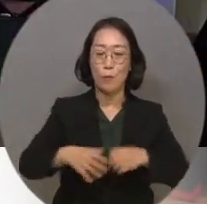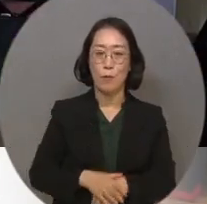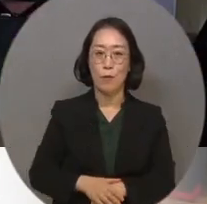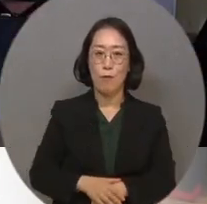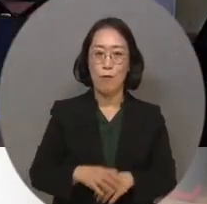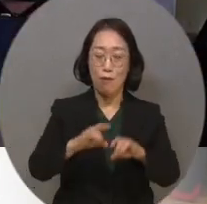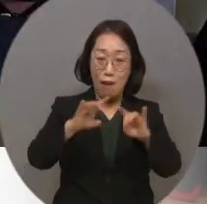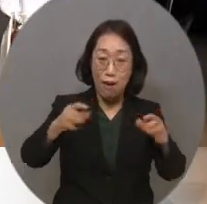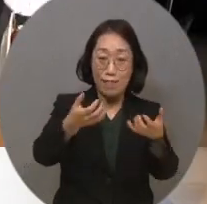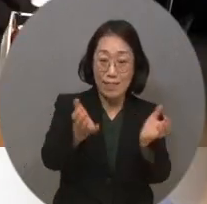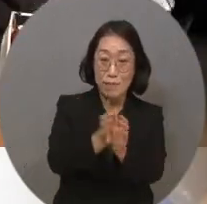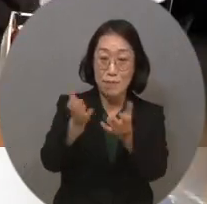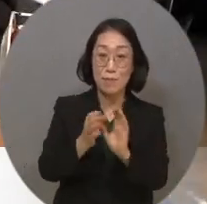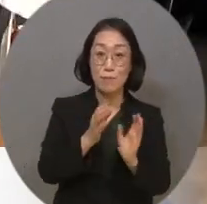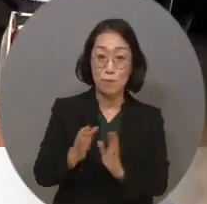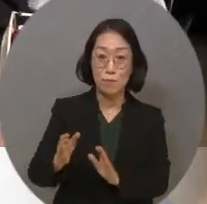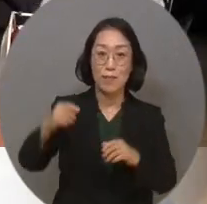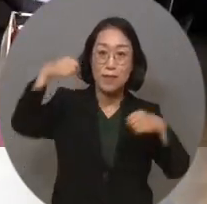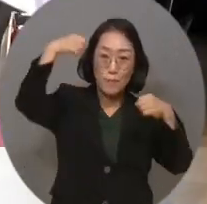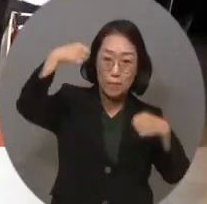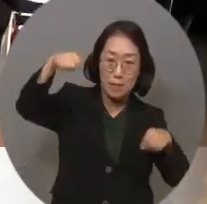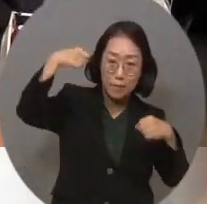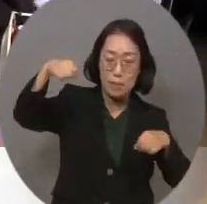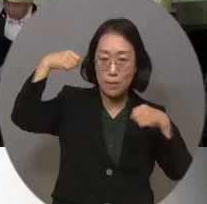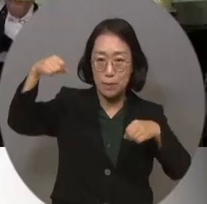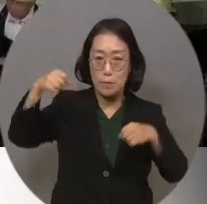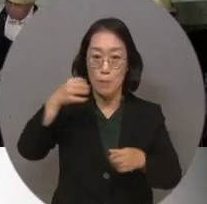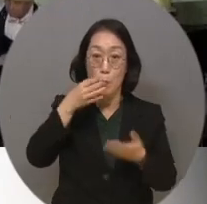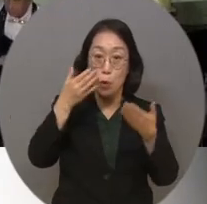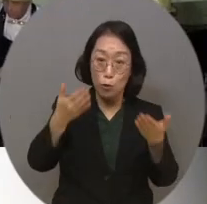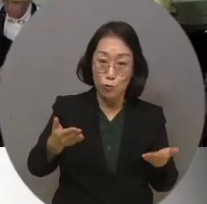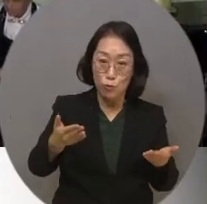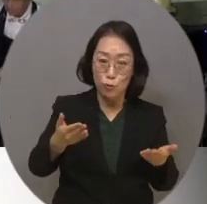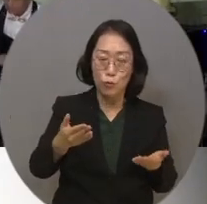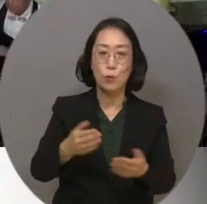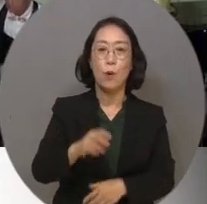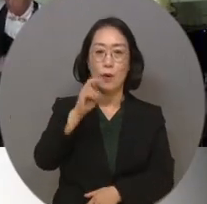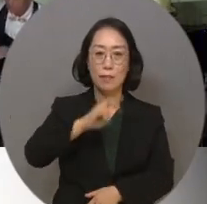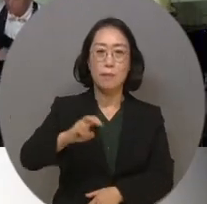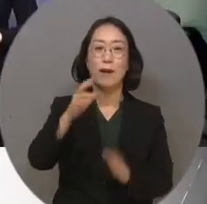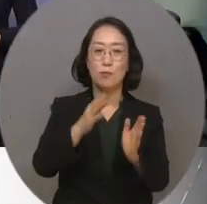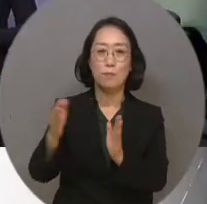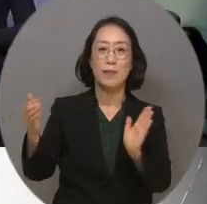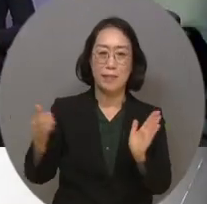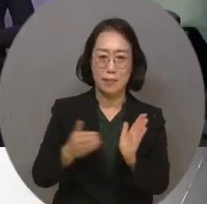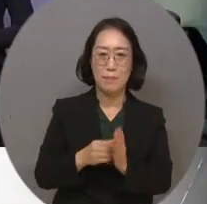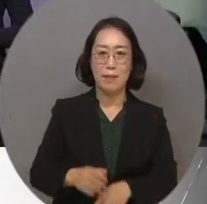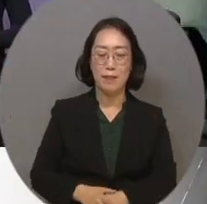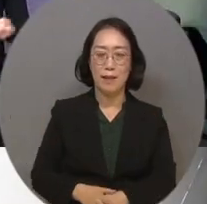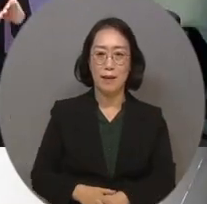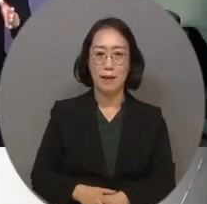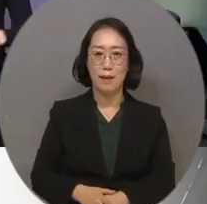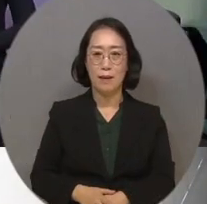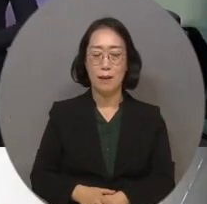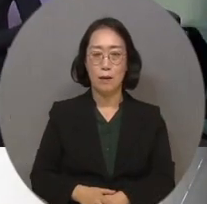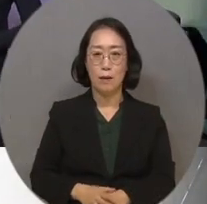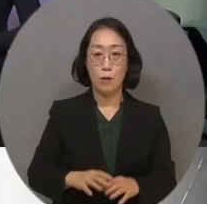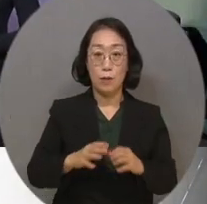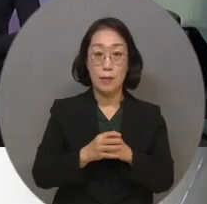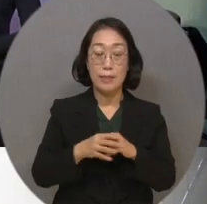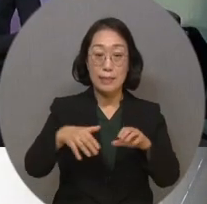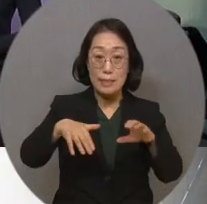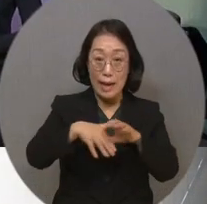단원들에 참석해 예술제를 위해 준비한 공연과 연주들을 보여주었습니다 사단법인 국제 장애인